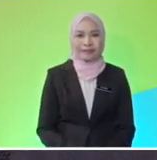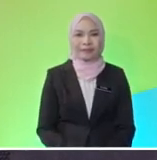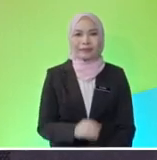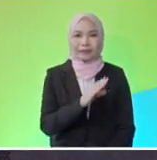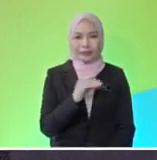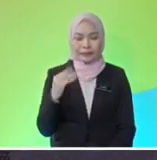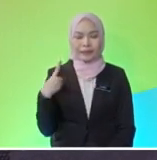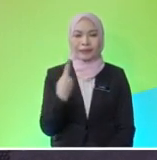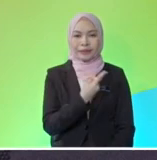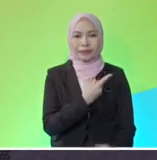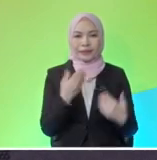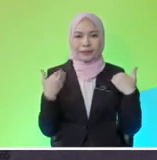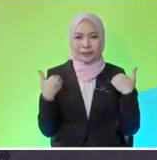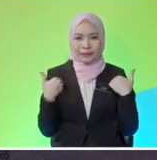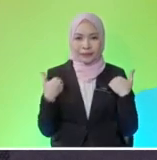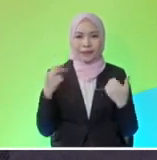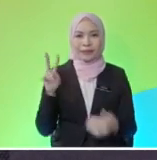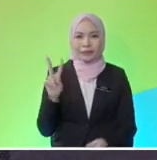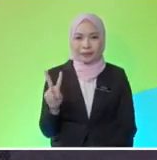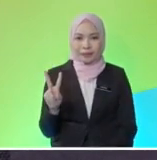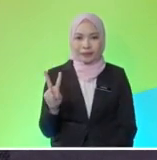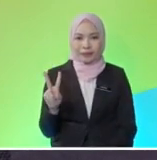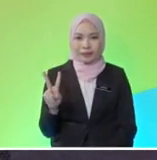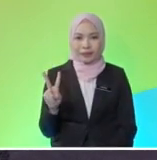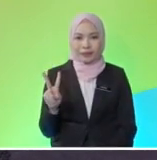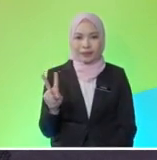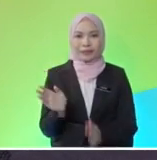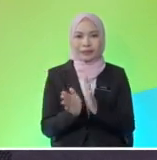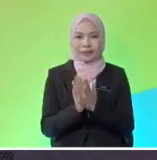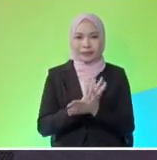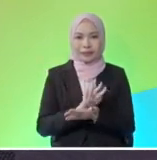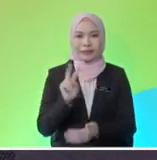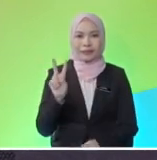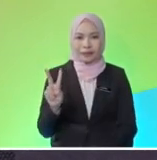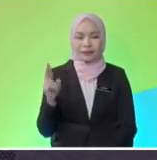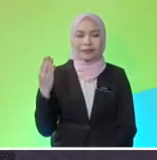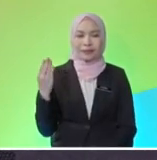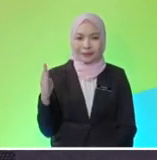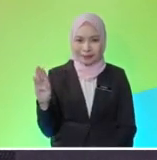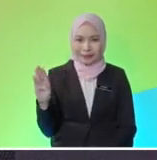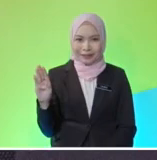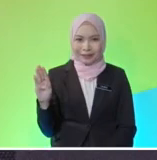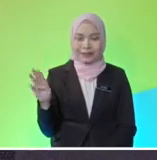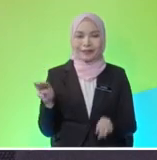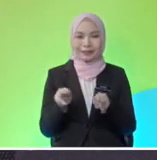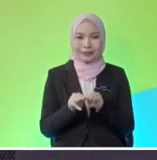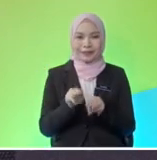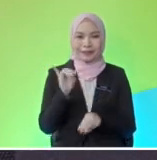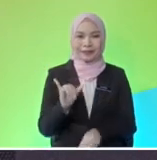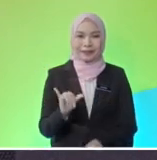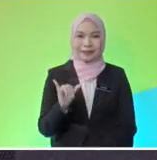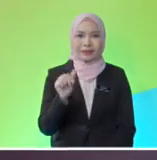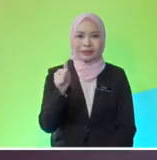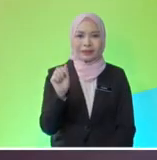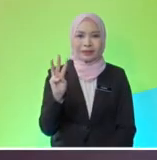ada 12. 12 yang ini. Macam yang Aiman nampak, tadi kita ada sebut dua